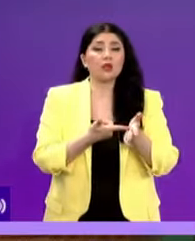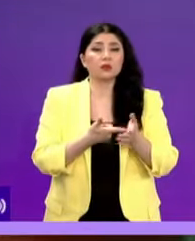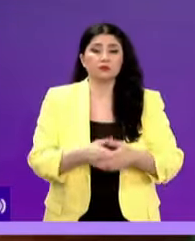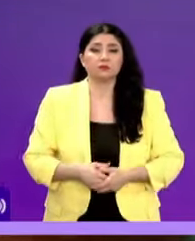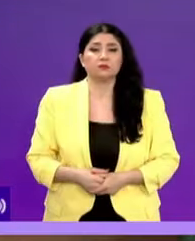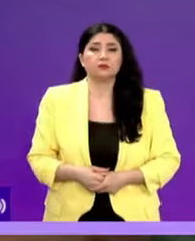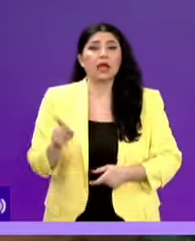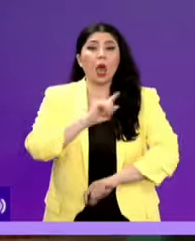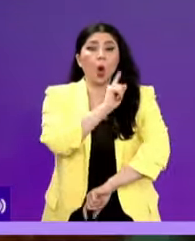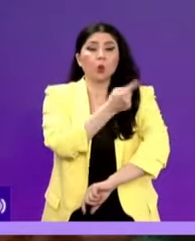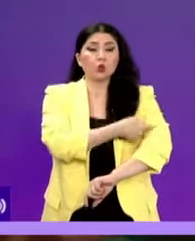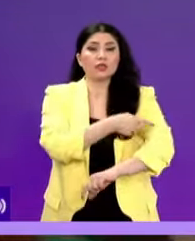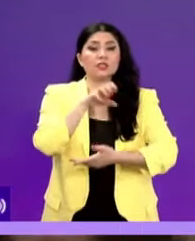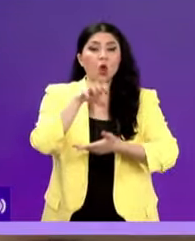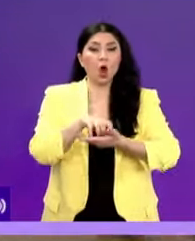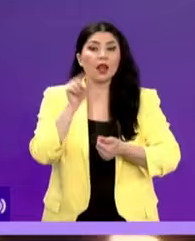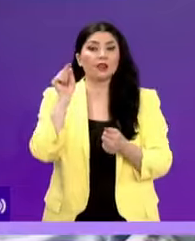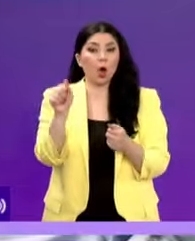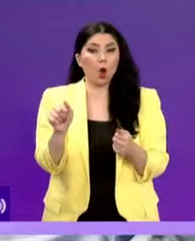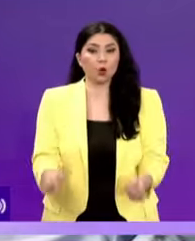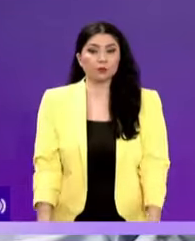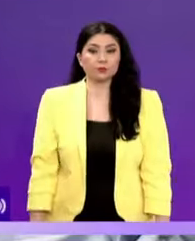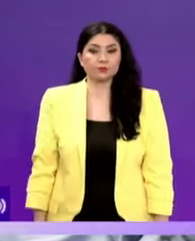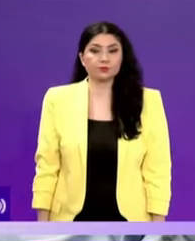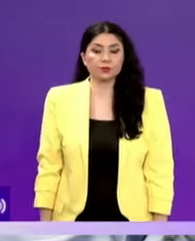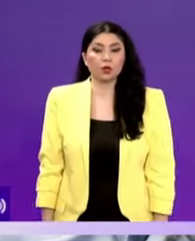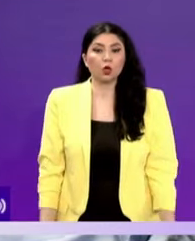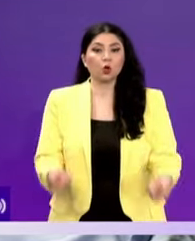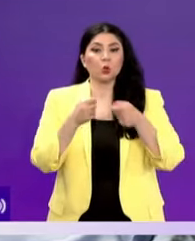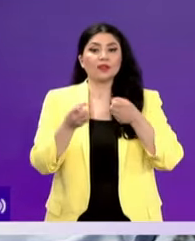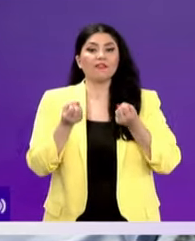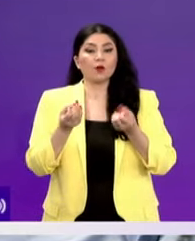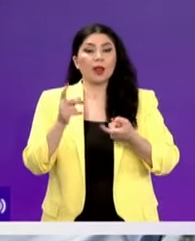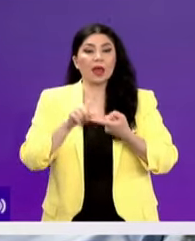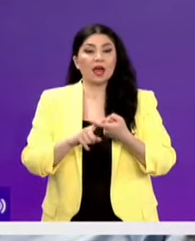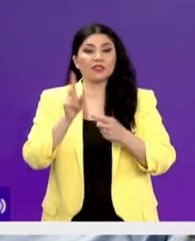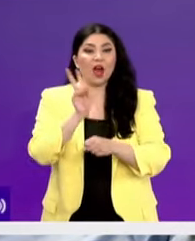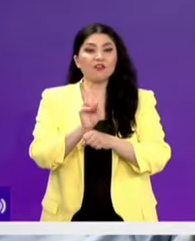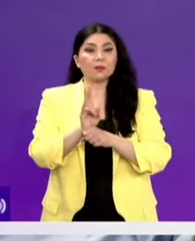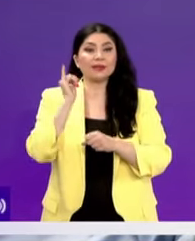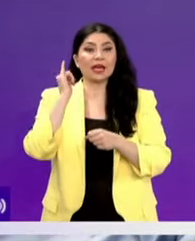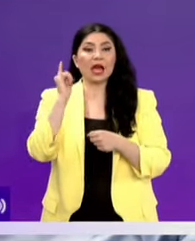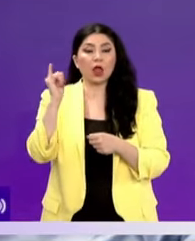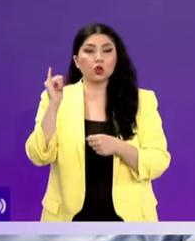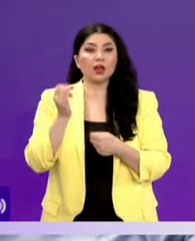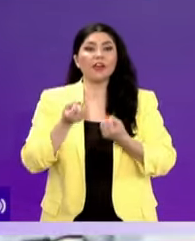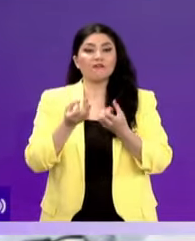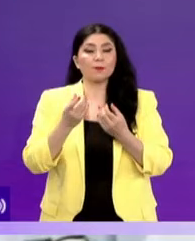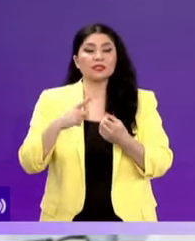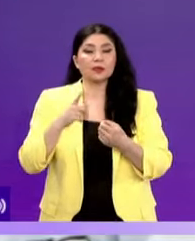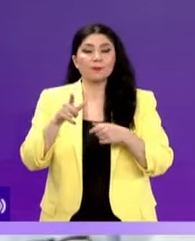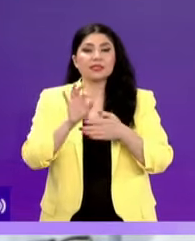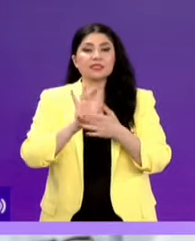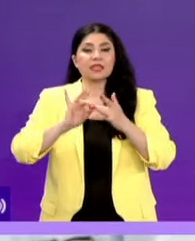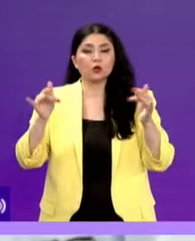ale autorităților locale. Toate detaliile privind avertizmentele de călătorie, informațiile, se regăsesc pe site-ul